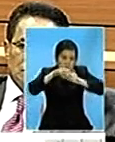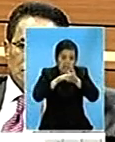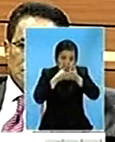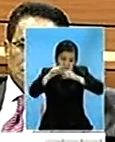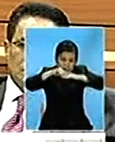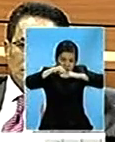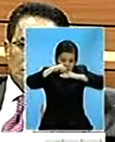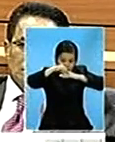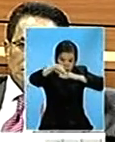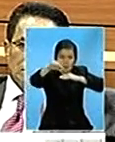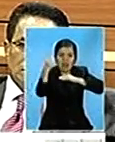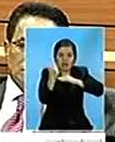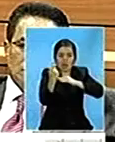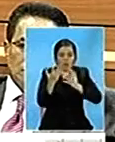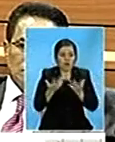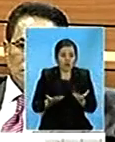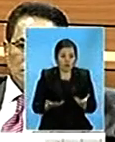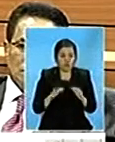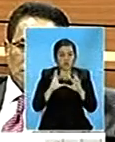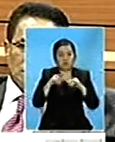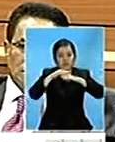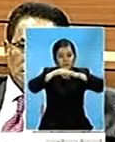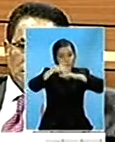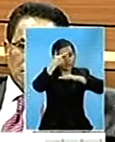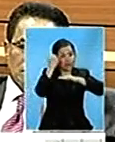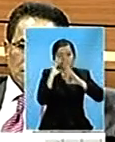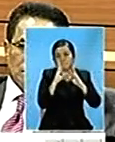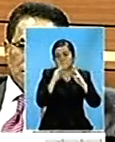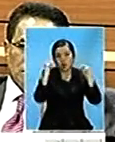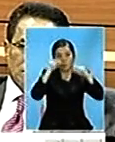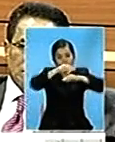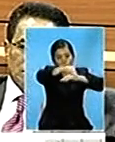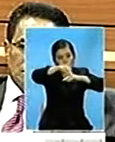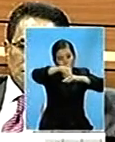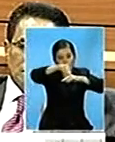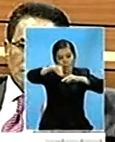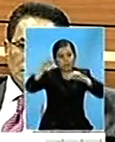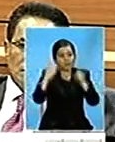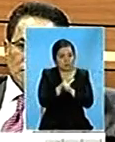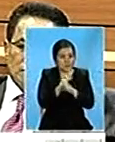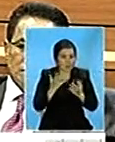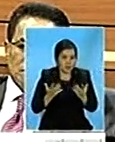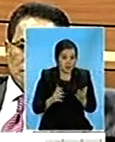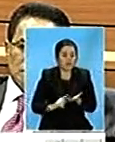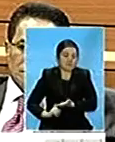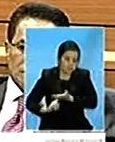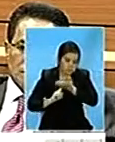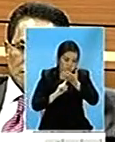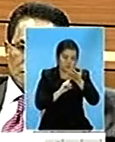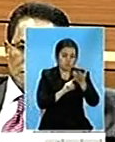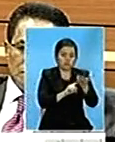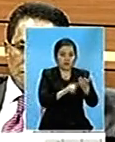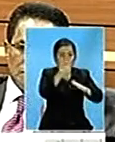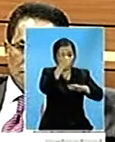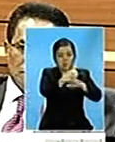ยได้รับนั้นขณะนี้ก็ได้หายหมดไปแล้วเพราะฉะนั้นจึงถือโอกาสนี้นำเรียนให้กับทางท่านรัฐม